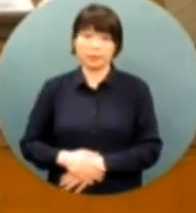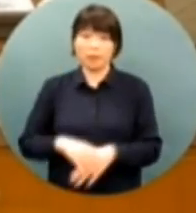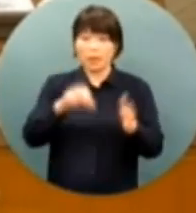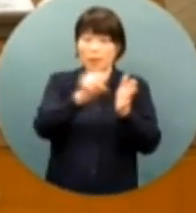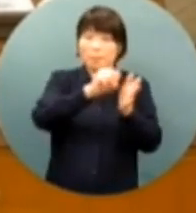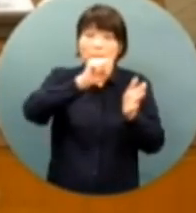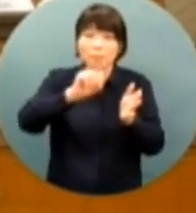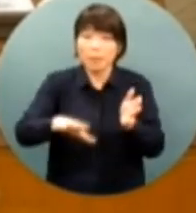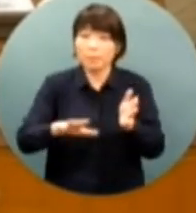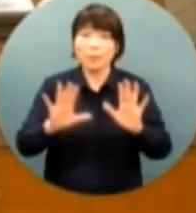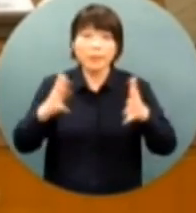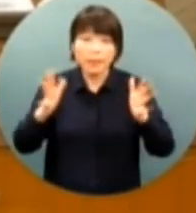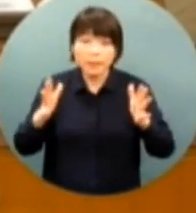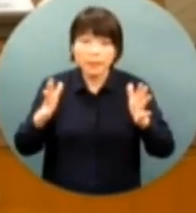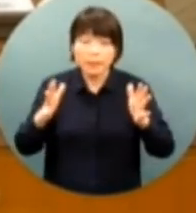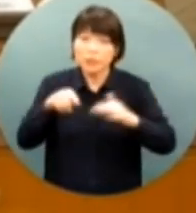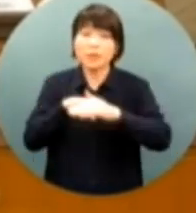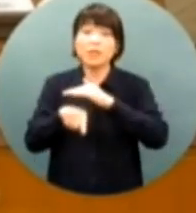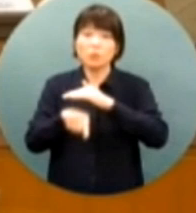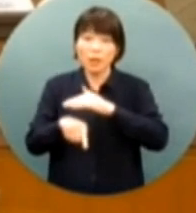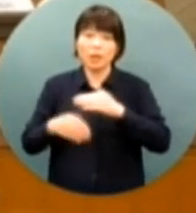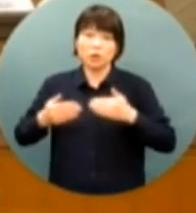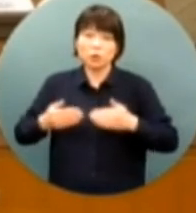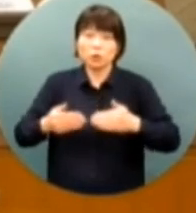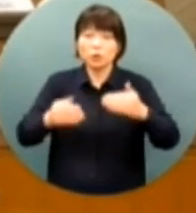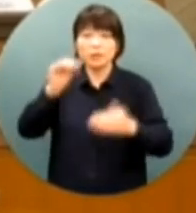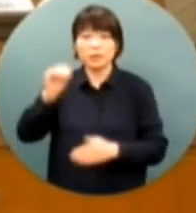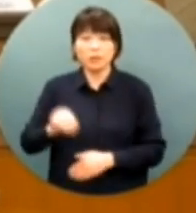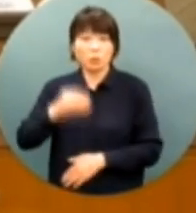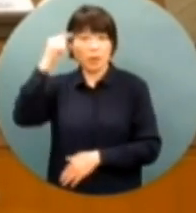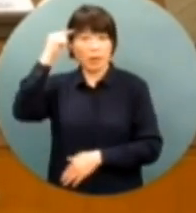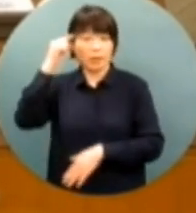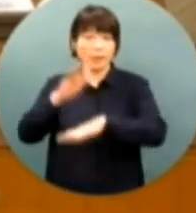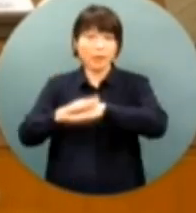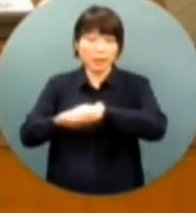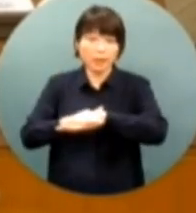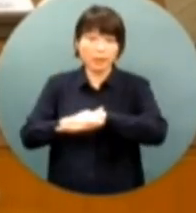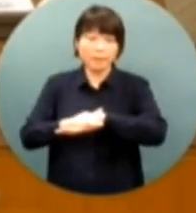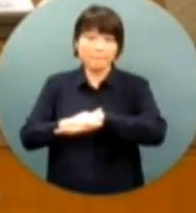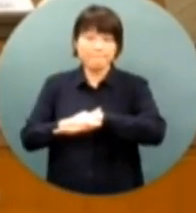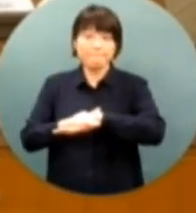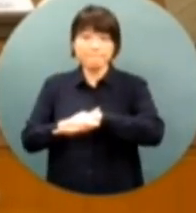されなかったというのは、おそらくですね、推進の ロジックからしますと、これは、